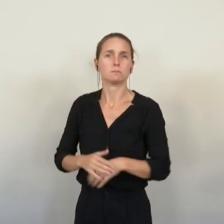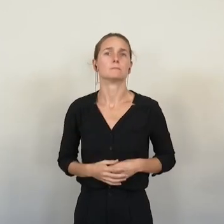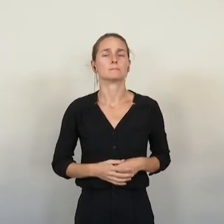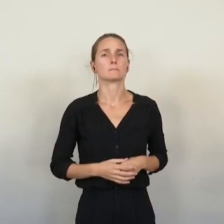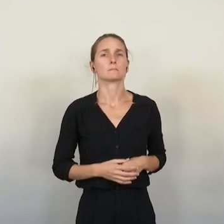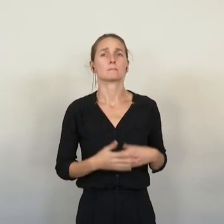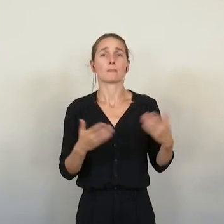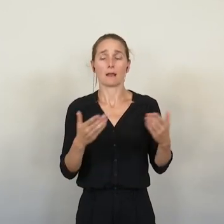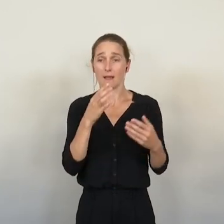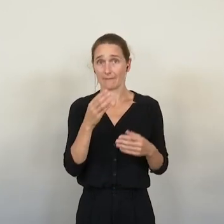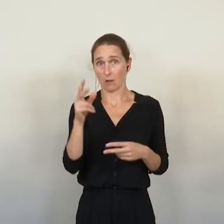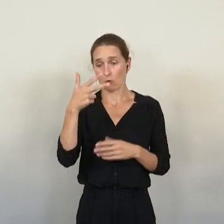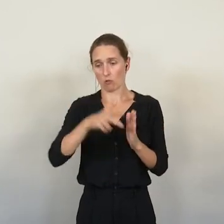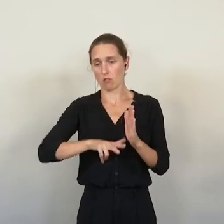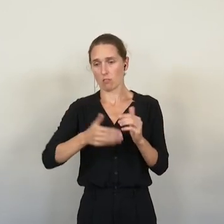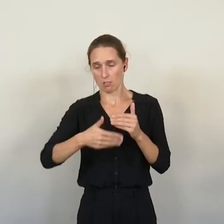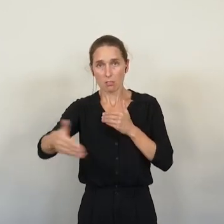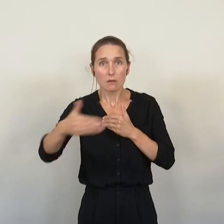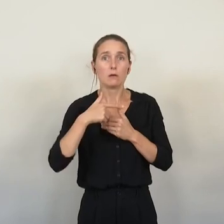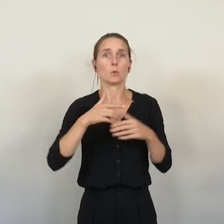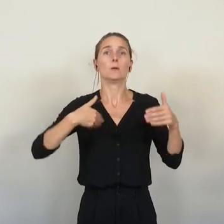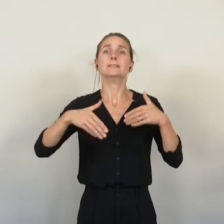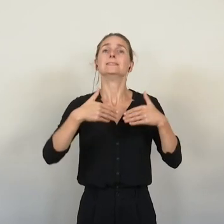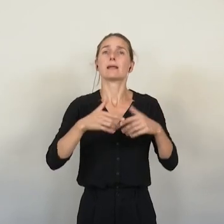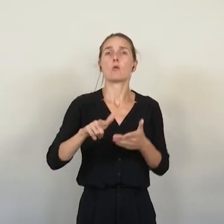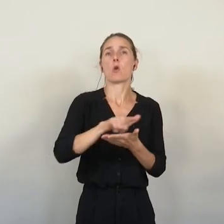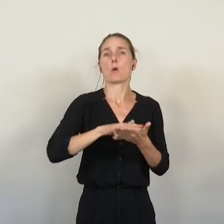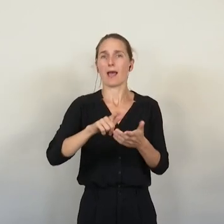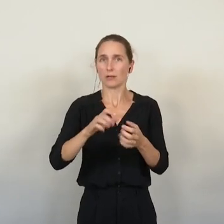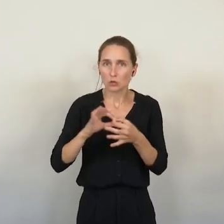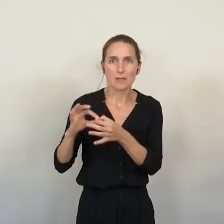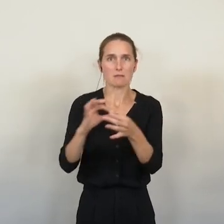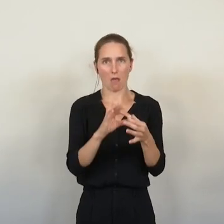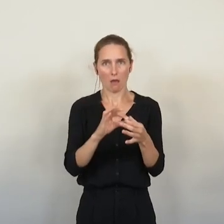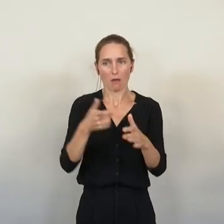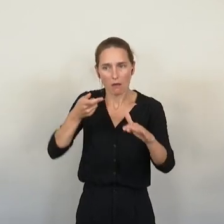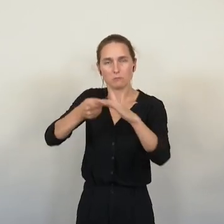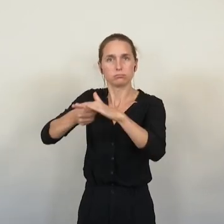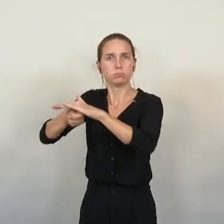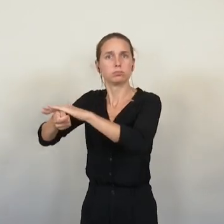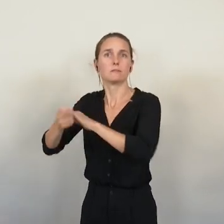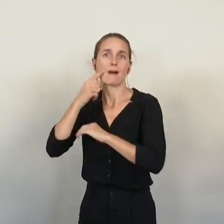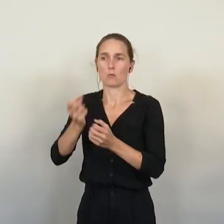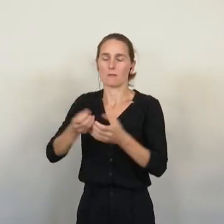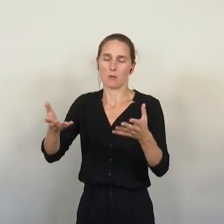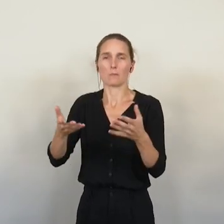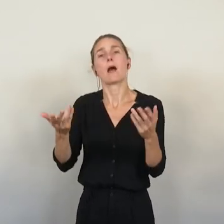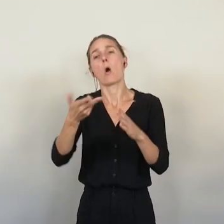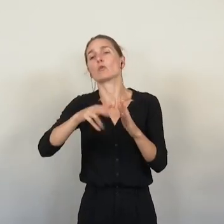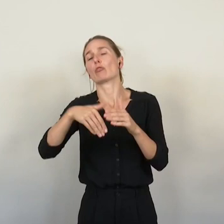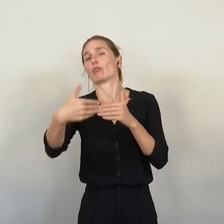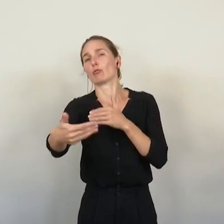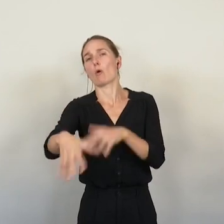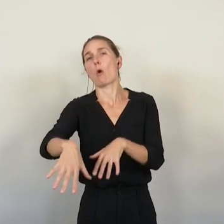structures de l'économie sociale et solidaire de la distribution de produits locaux et durbles mais nous y reviendrons plus tard cette aut dans le